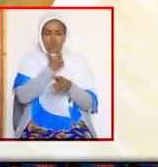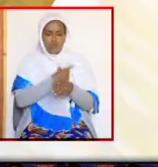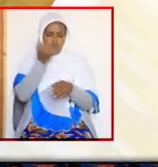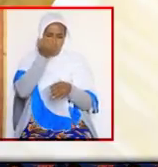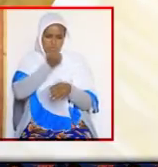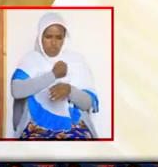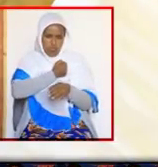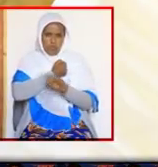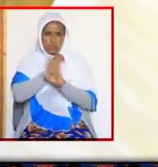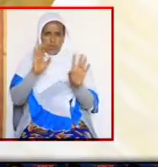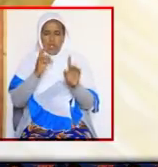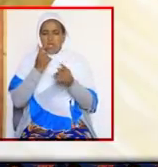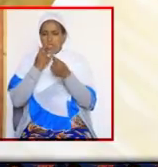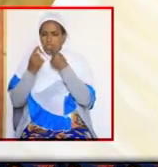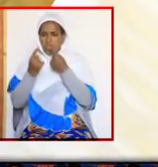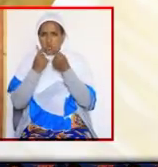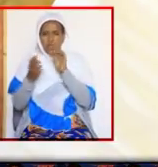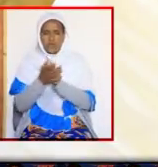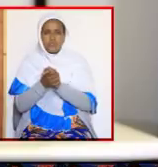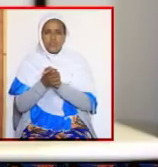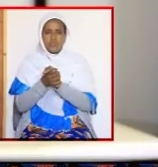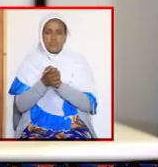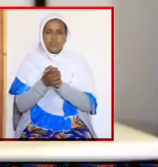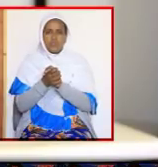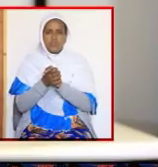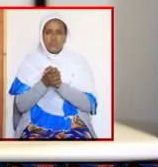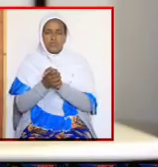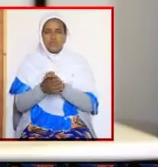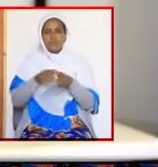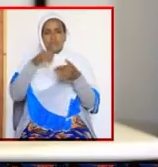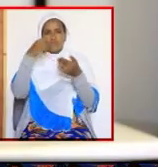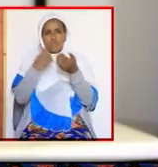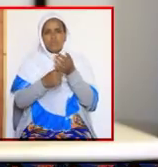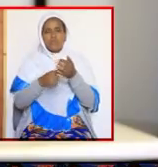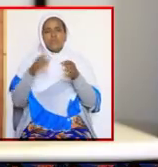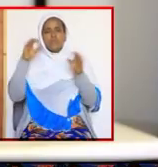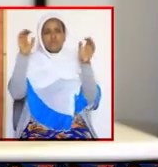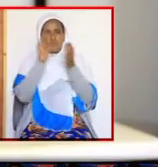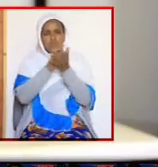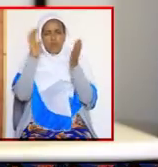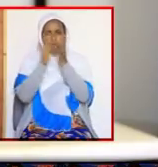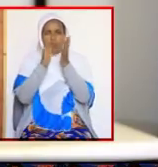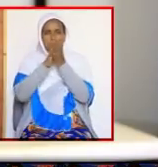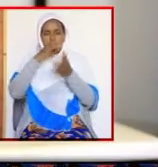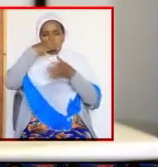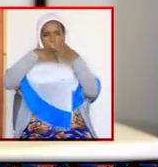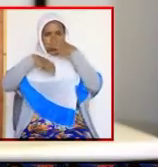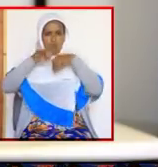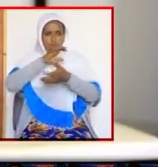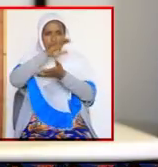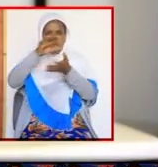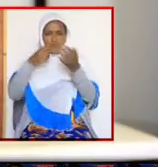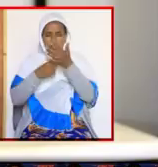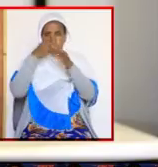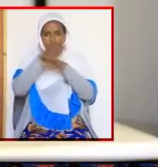ሰው ታትሞበት እየተነጋገረበት አስረሽ ምጪው ጭብጨባ ድብልቅልቁ ይወጣል መድረኩ። ከዛ